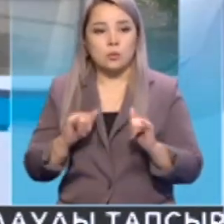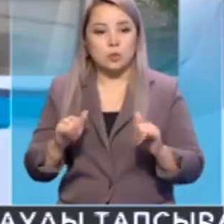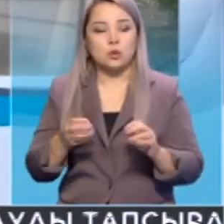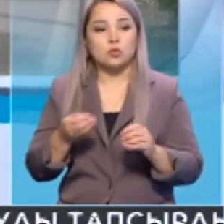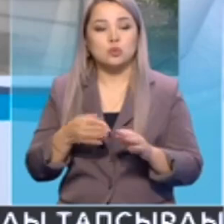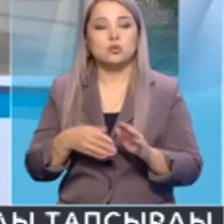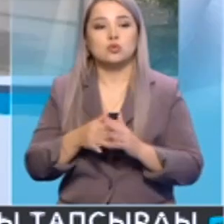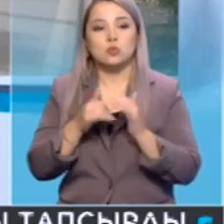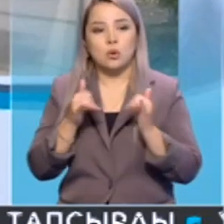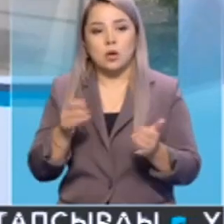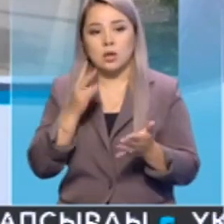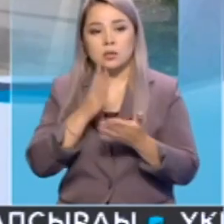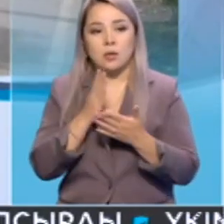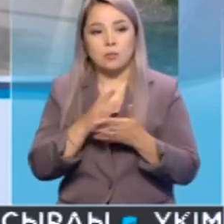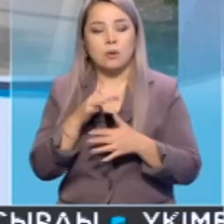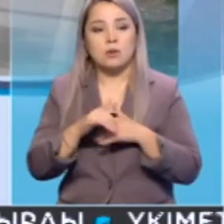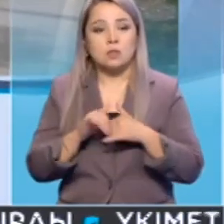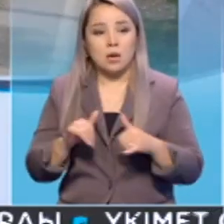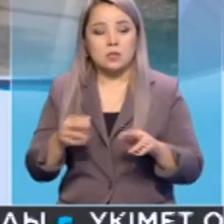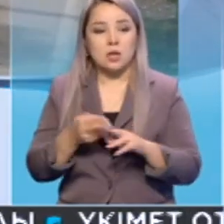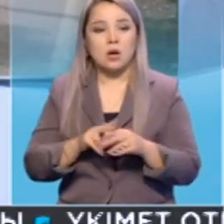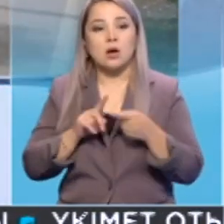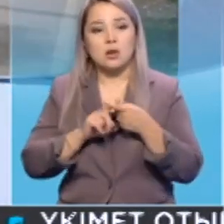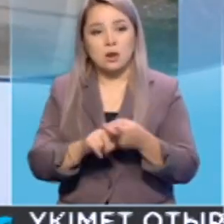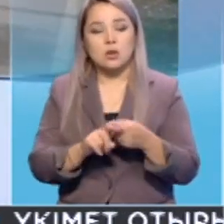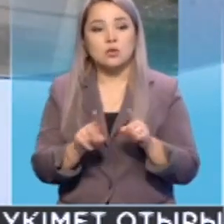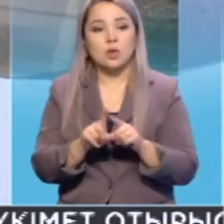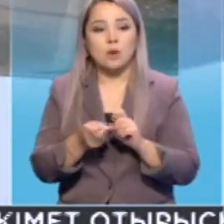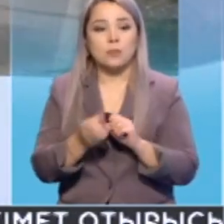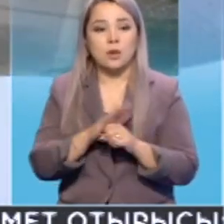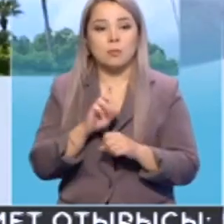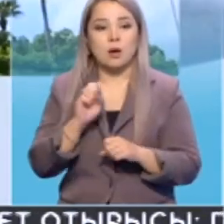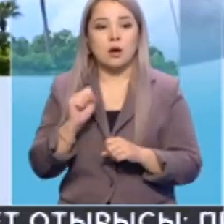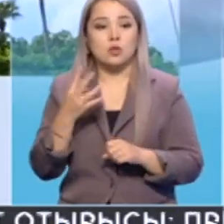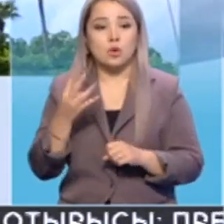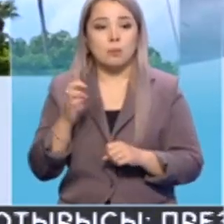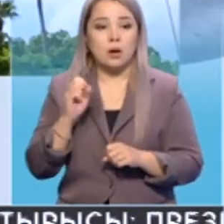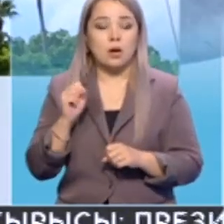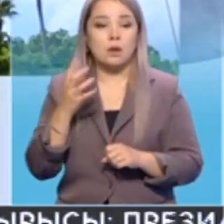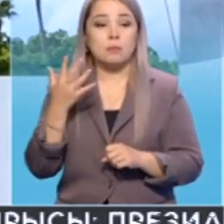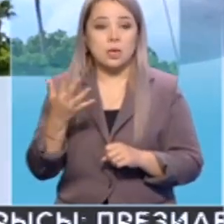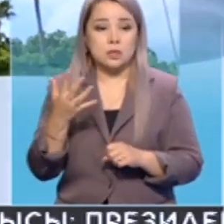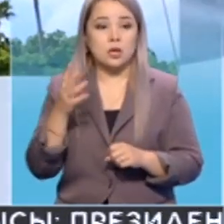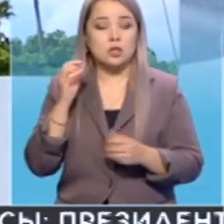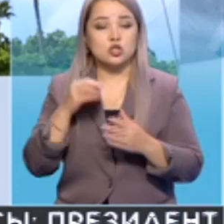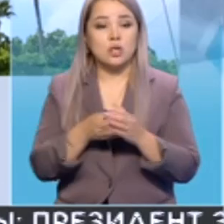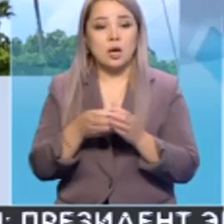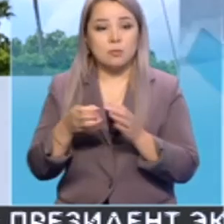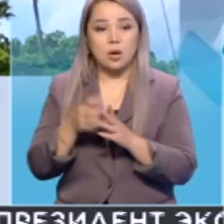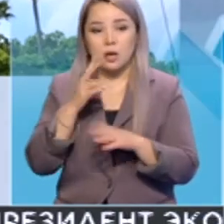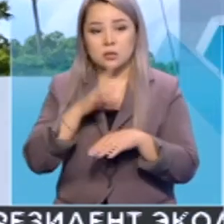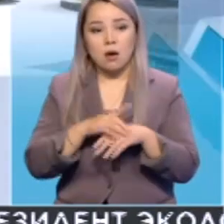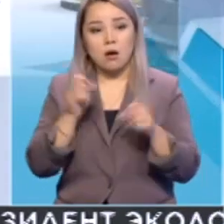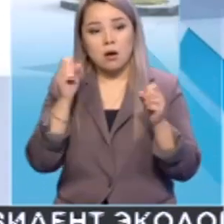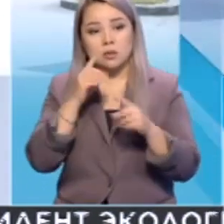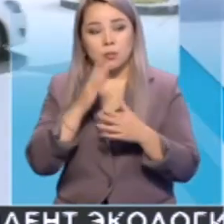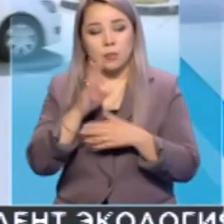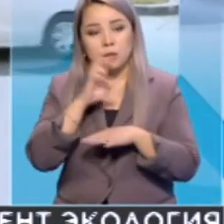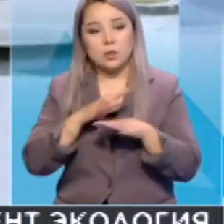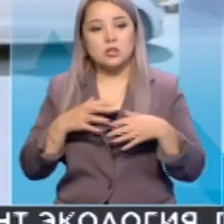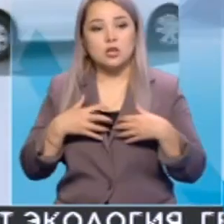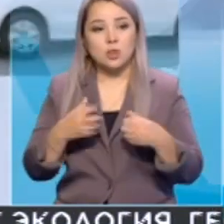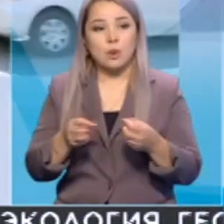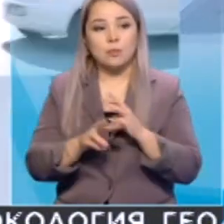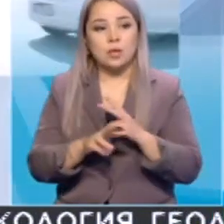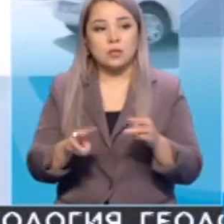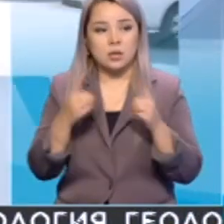жоғары. Мамандар тез таралып жатқан коронавирустың омикрон BA4 және BA5 штамдары екенін айтады. Ал елдің денсаулық